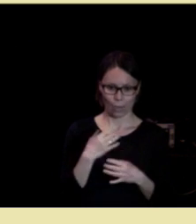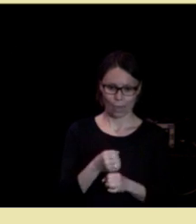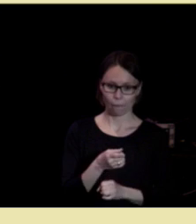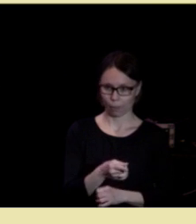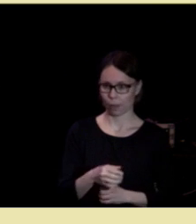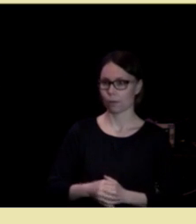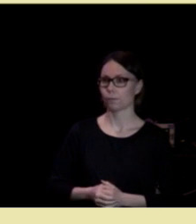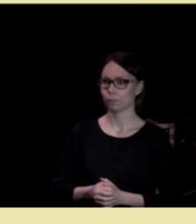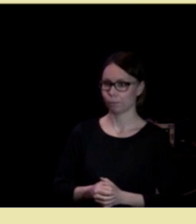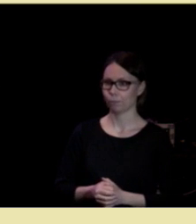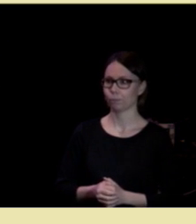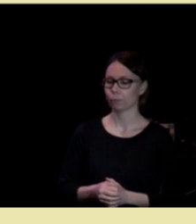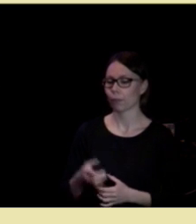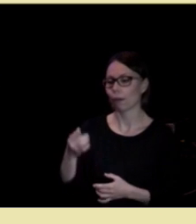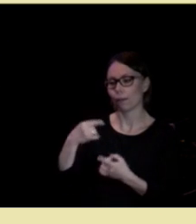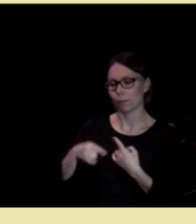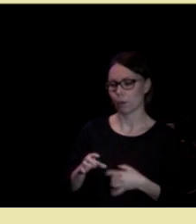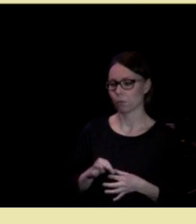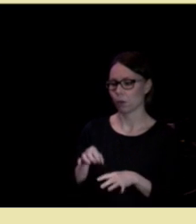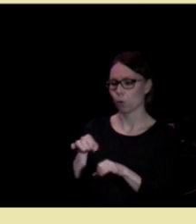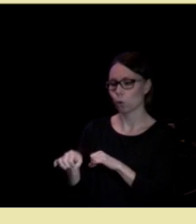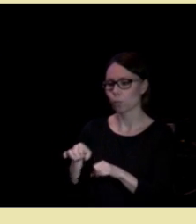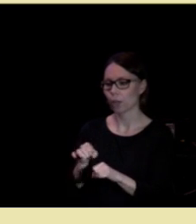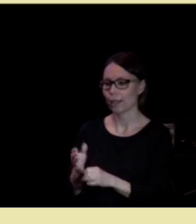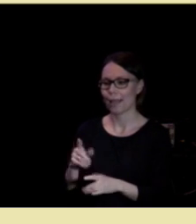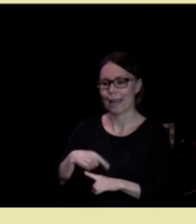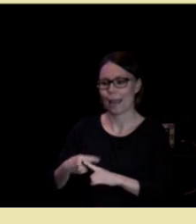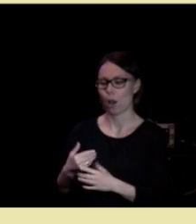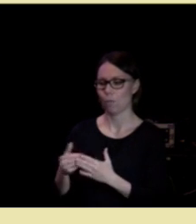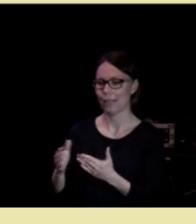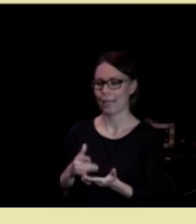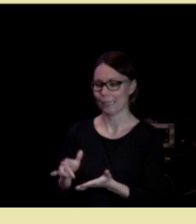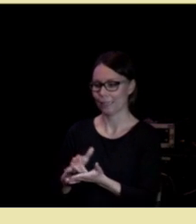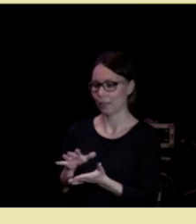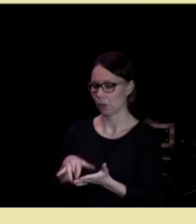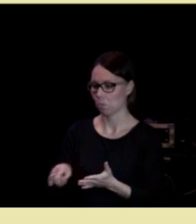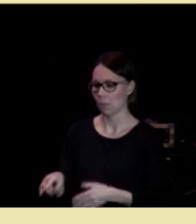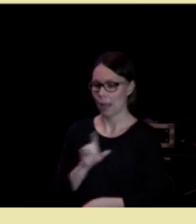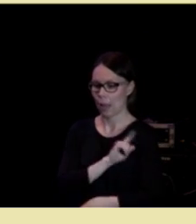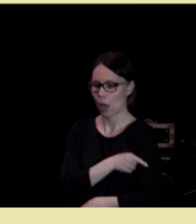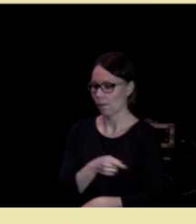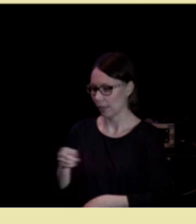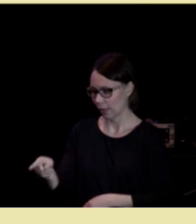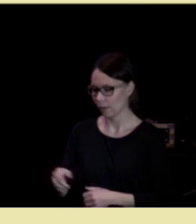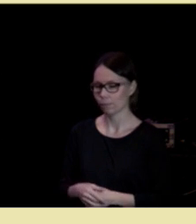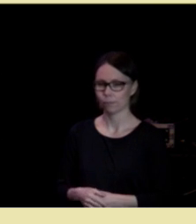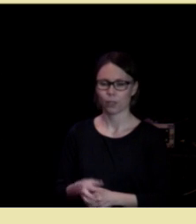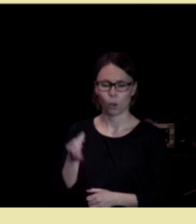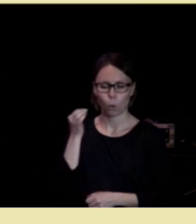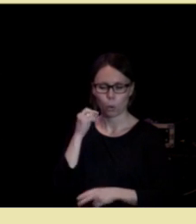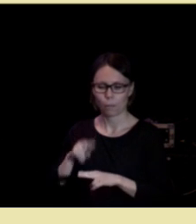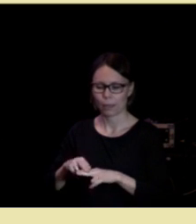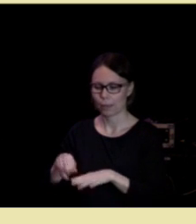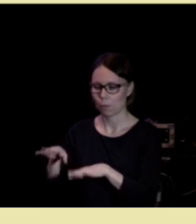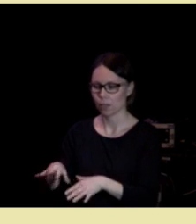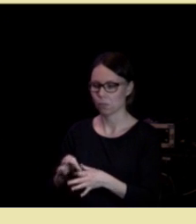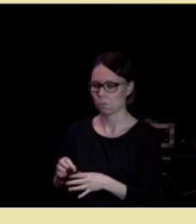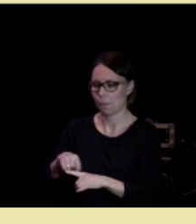Tilbake til det kommunale rehabiliteringssenteret I Larvik. Vi hadde der øremerkede plasser til